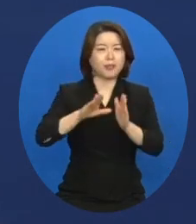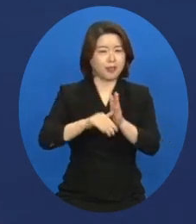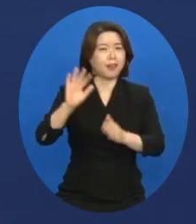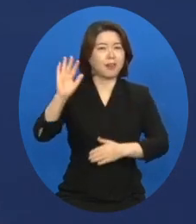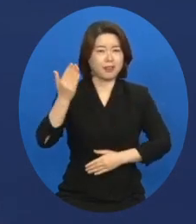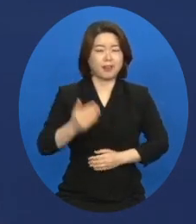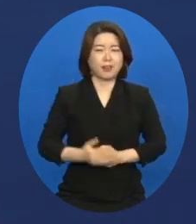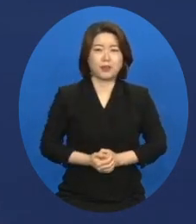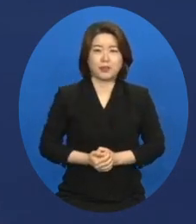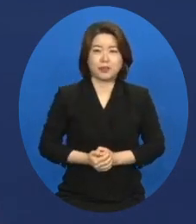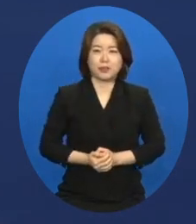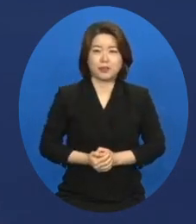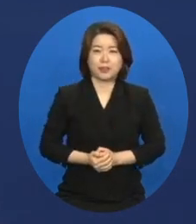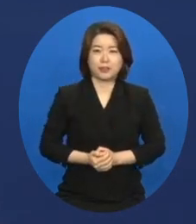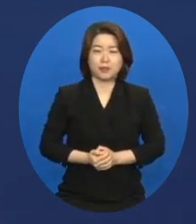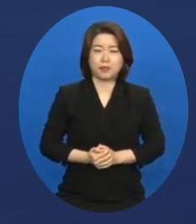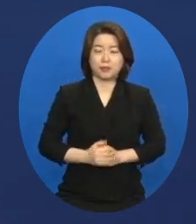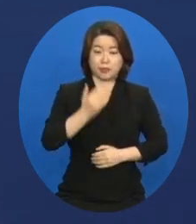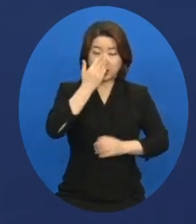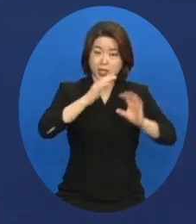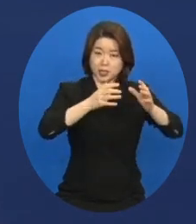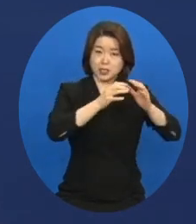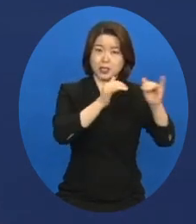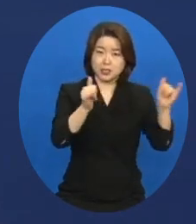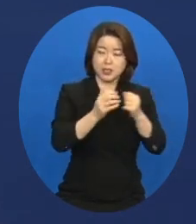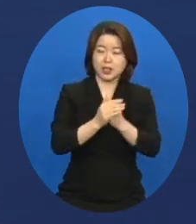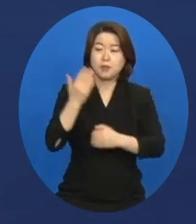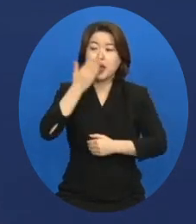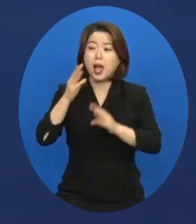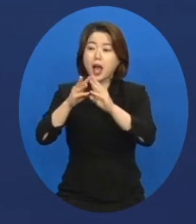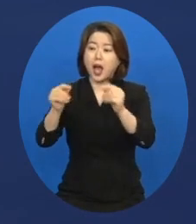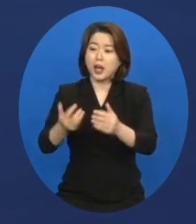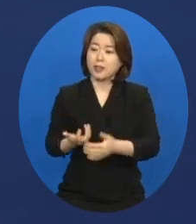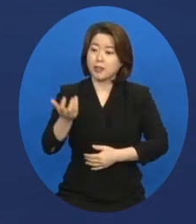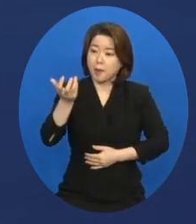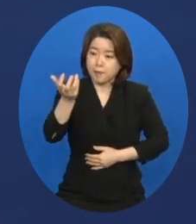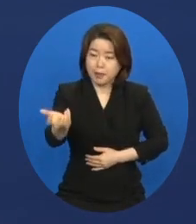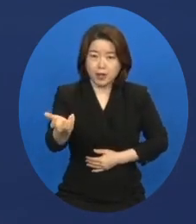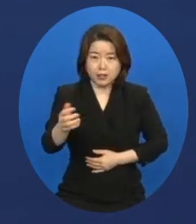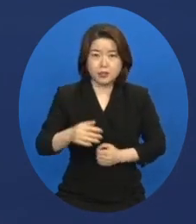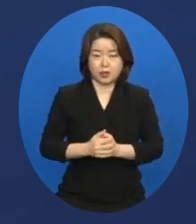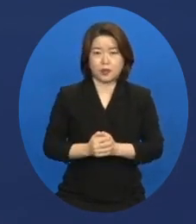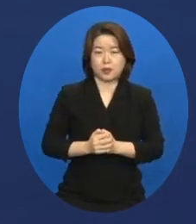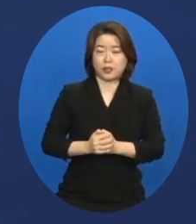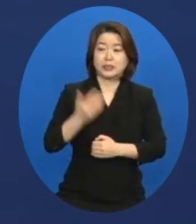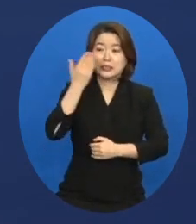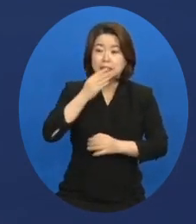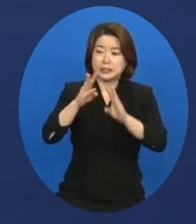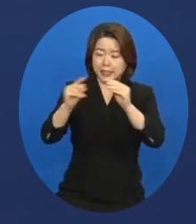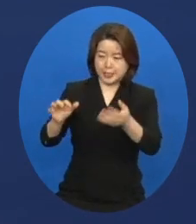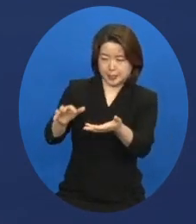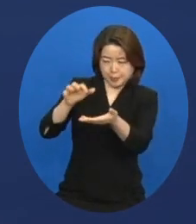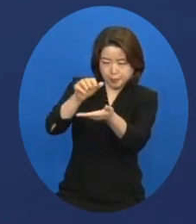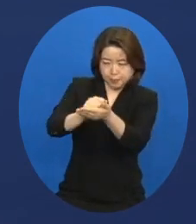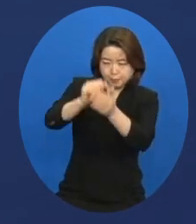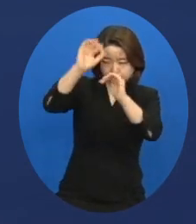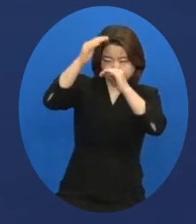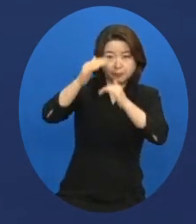것입니다. 이스라엘 백성들이 가나안 땅에 들어가서 가나안 땅을 정복하는